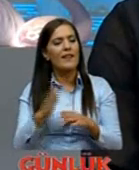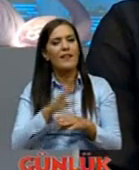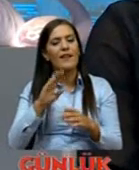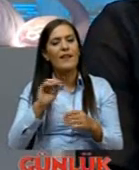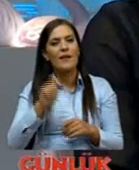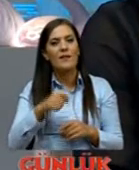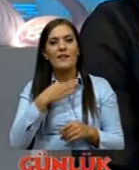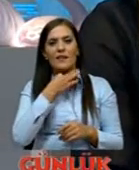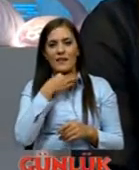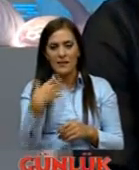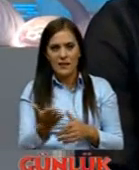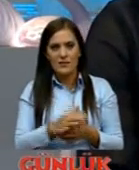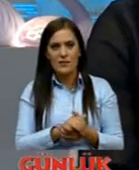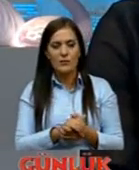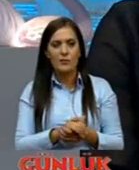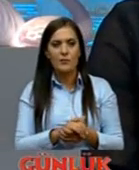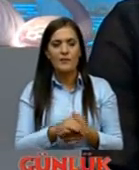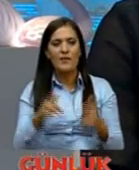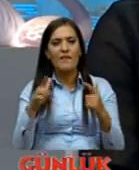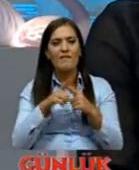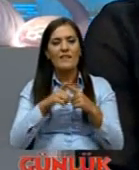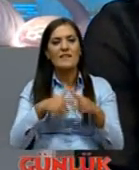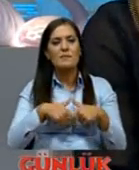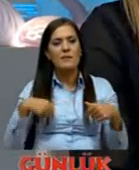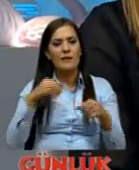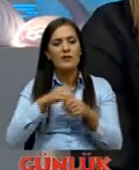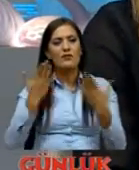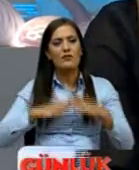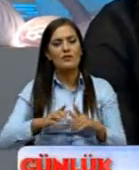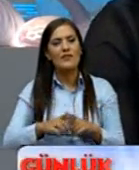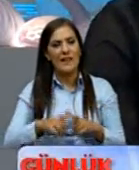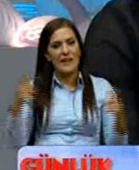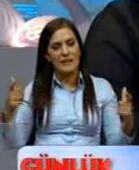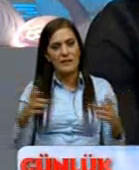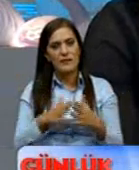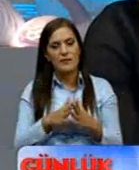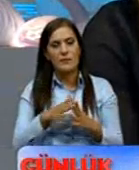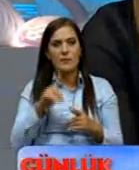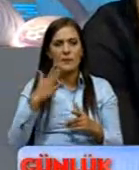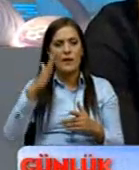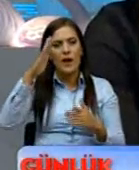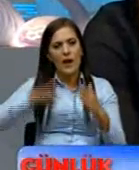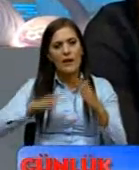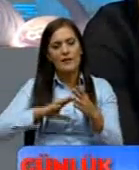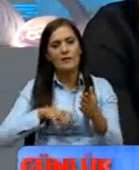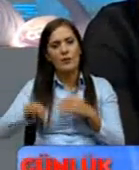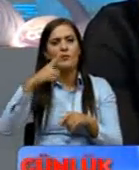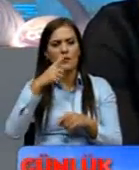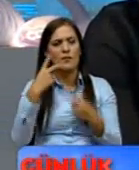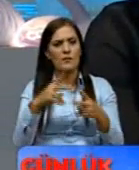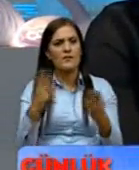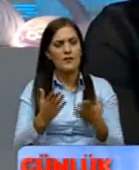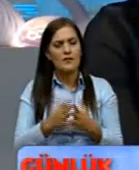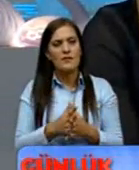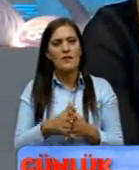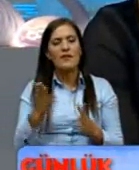yaptınız? Teşekkür ederim. Fitness Bikini, vücut geliştirmenin alt kategorisi diyebiliriz aslında.